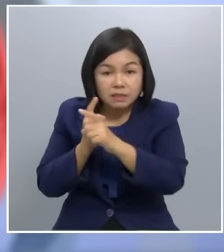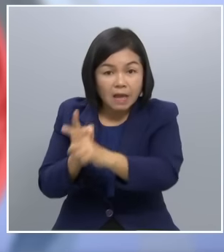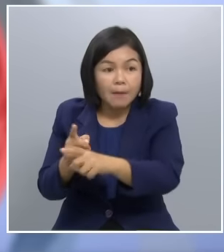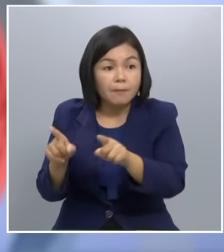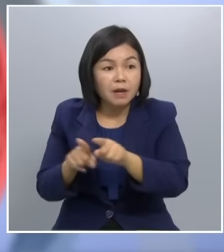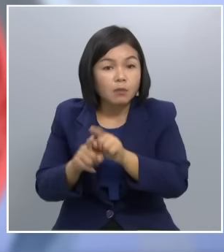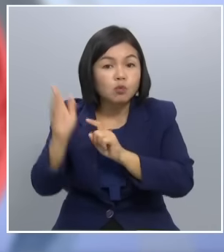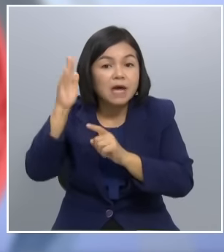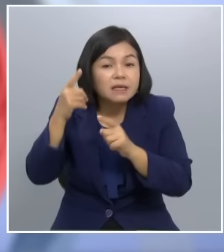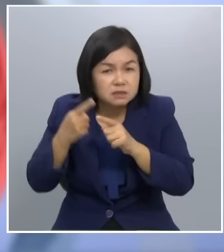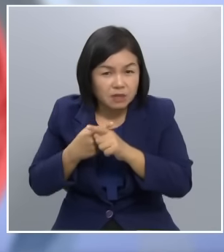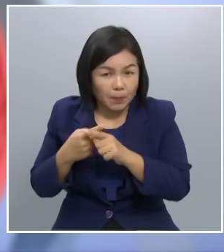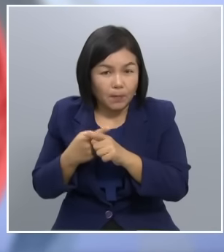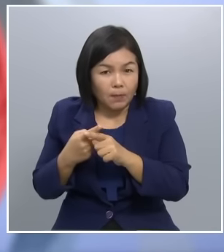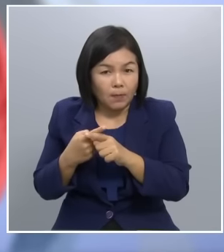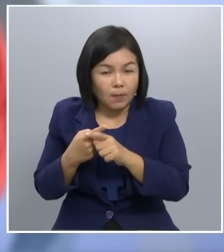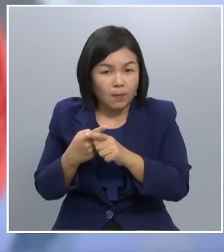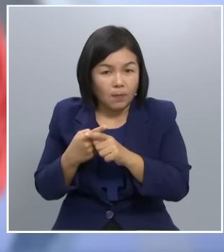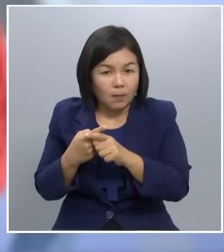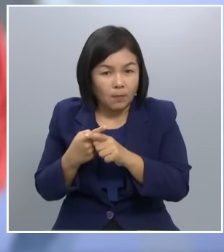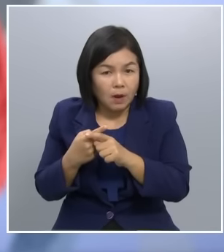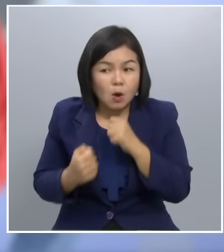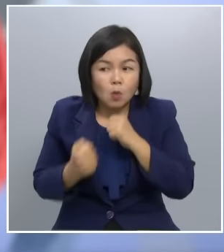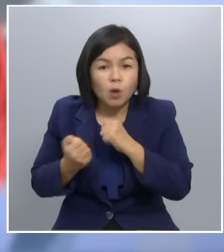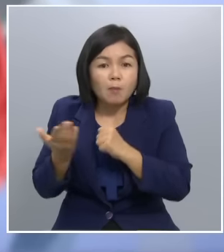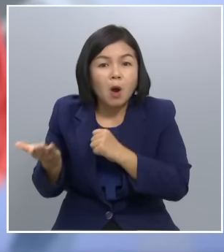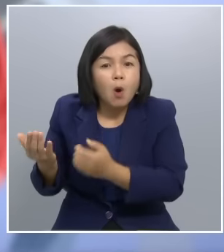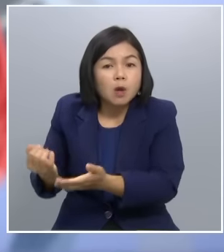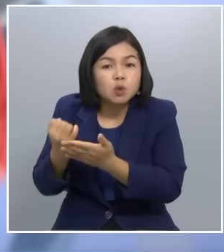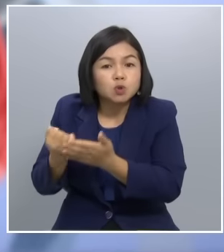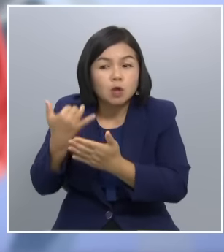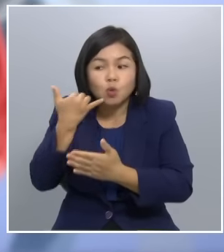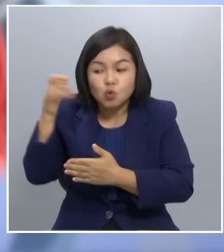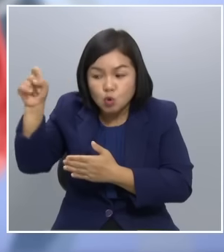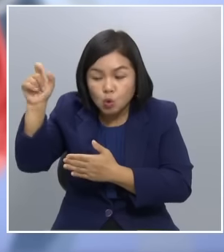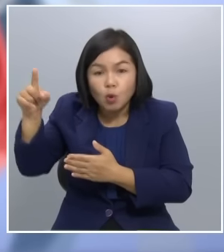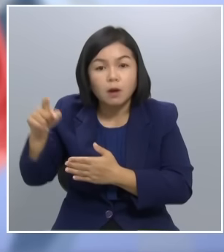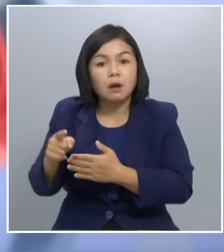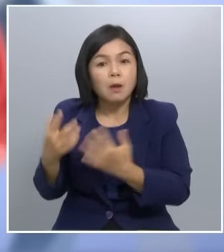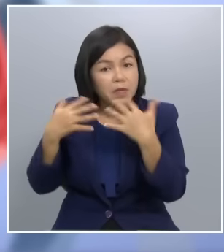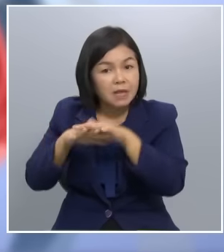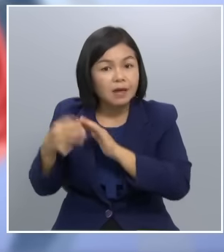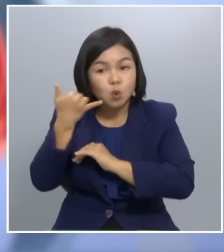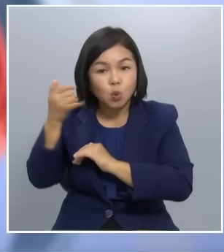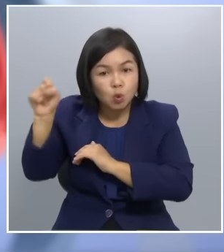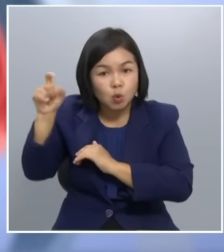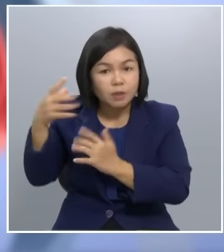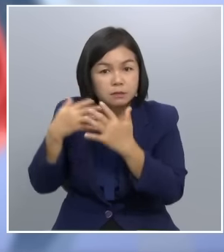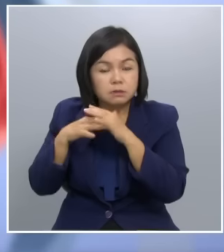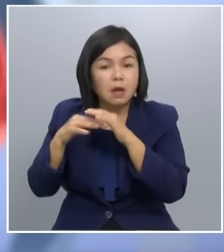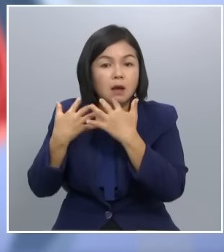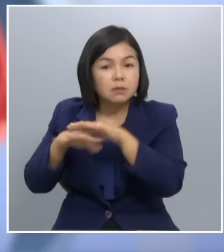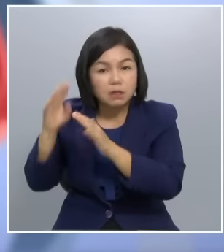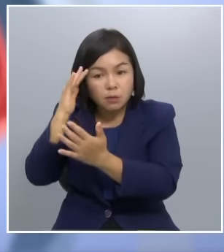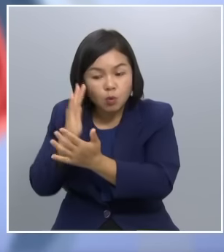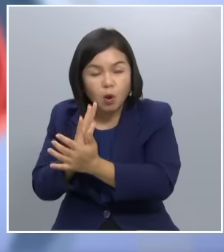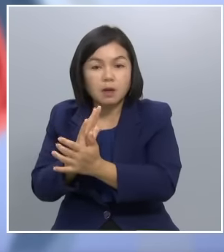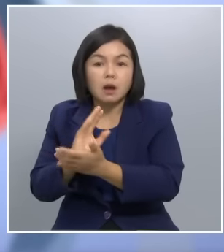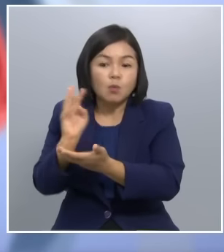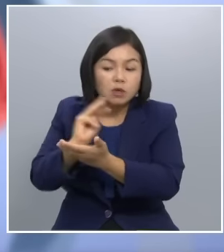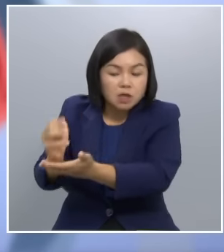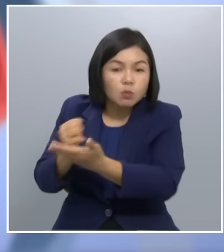นเจ็บวิ่งมานะฮะเขารีบโทรตามเลยเห็นไหมฮะทางหอพักรีบโทรตามเลยทั้งตำรวจทั้งฝั่งของค